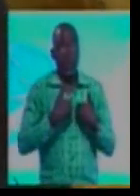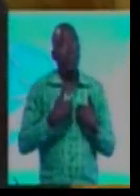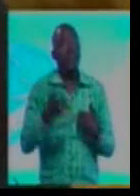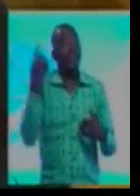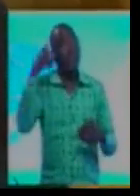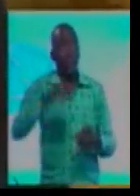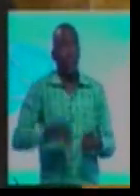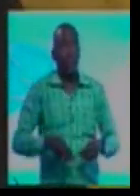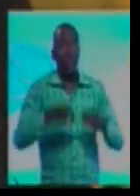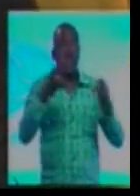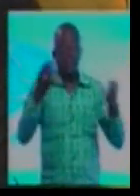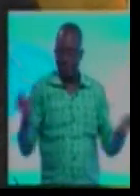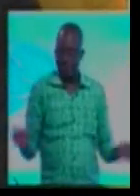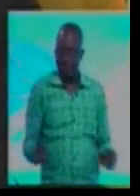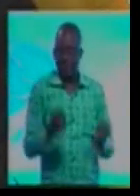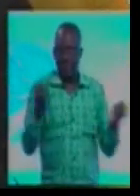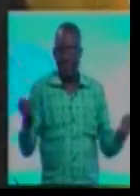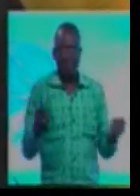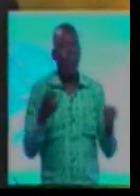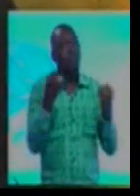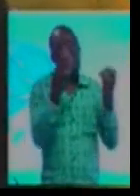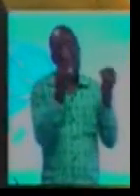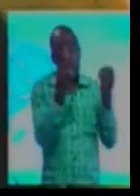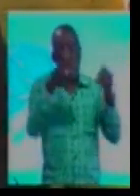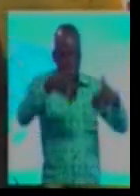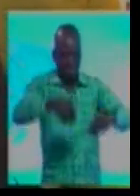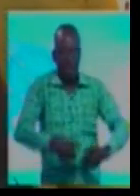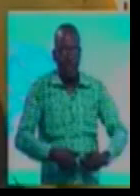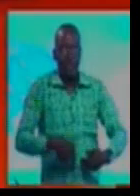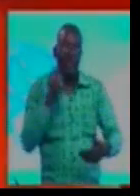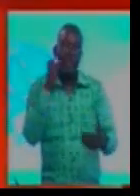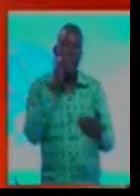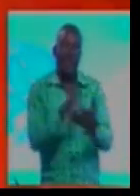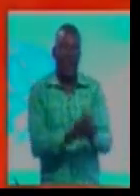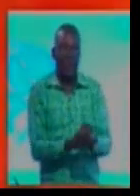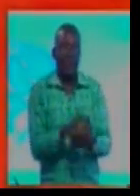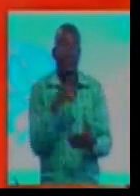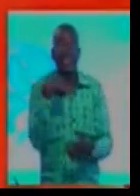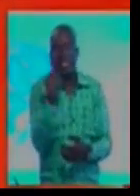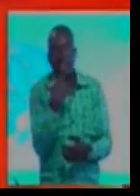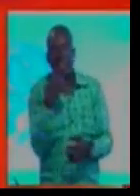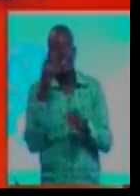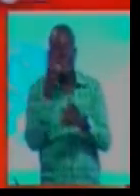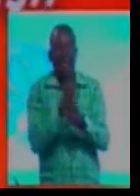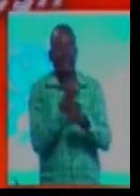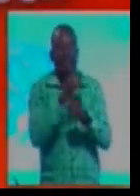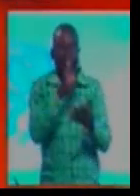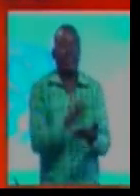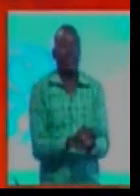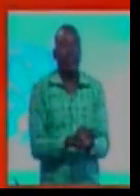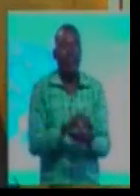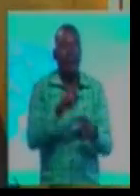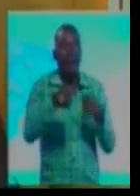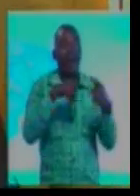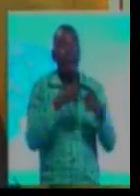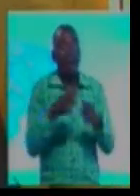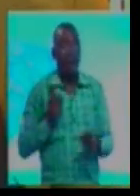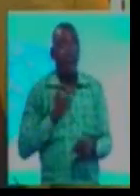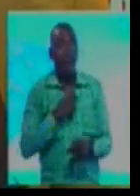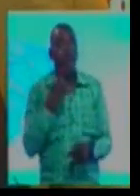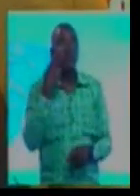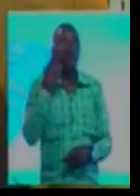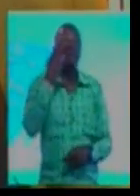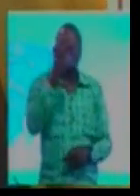se lancer dans l'agriculture. Nombreux sont les jeunes et les femmes qui entreprennent dans ce domaine. Et quand nous voyons que les femmes